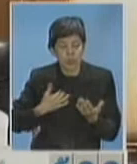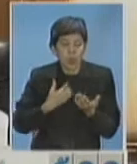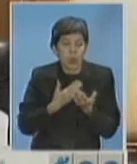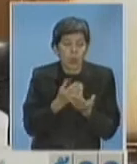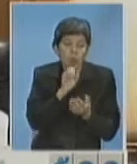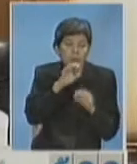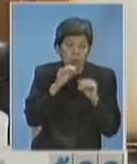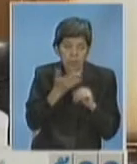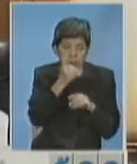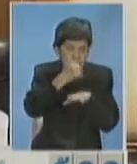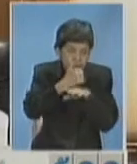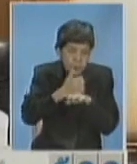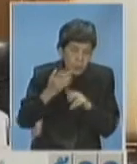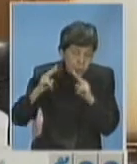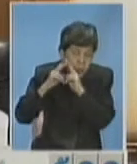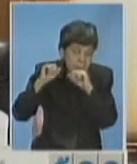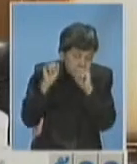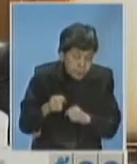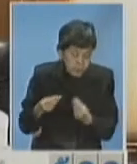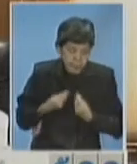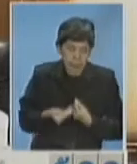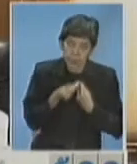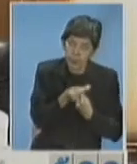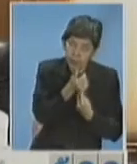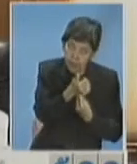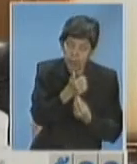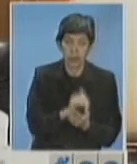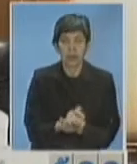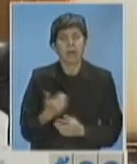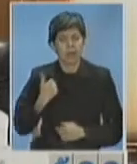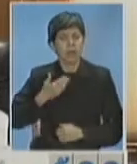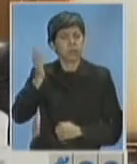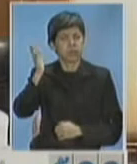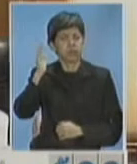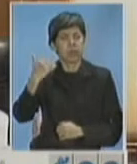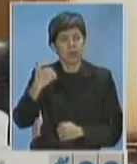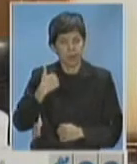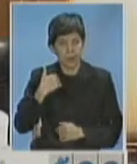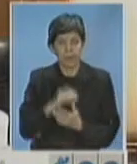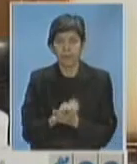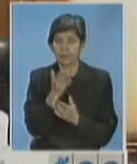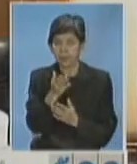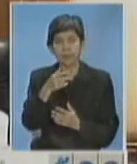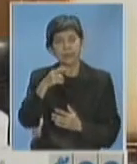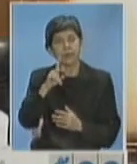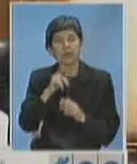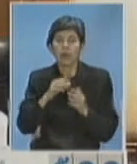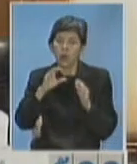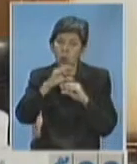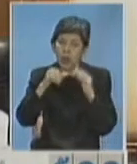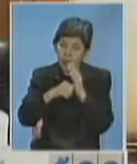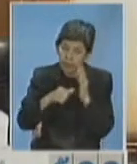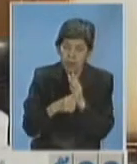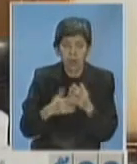ความเห็นชอบผู้บัญชาของแต่ละหน่วยงานนะครับมีการอภิปรายนะครับโดยเฉพาะขออนุญาตเอ่ยนามท่านผ่องศรีเรื่องโครงการรับจำนำโร